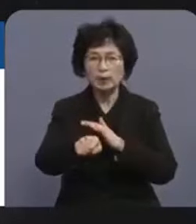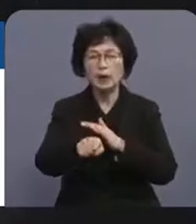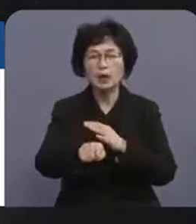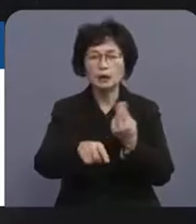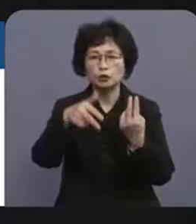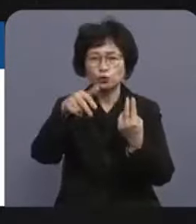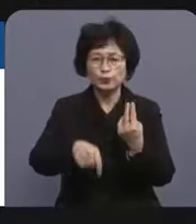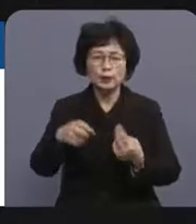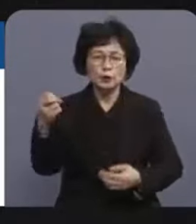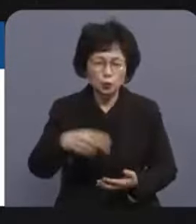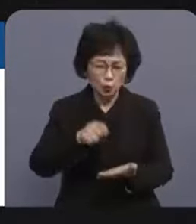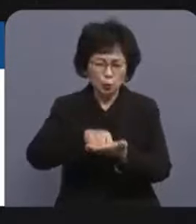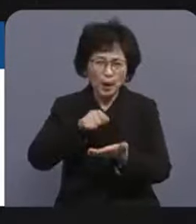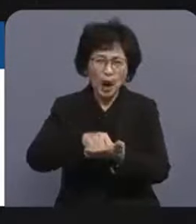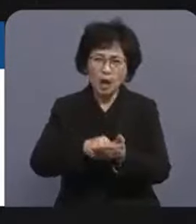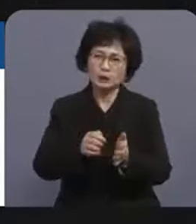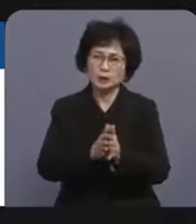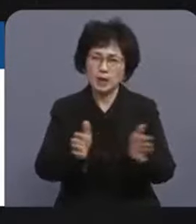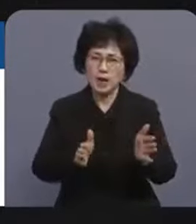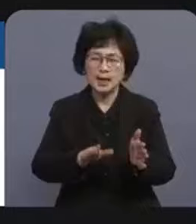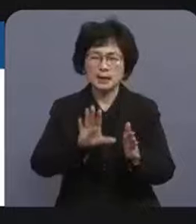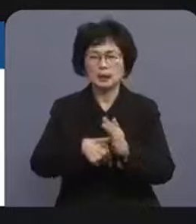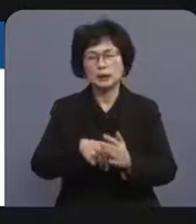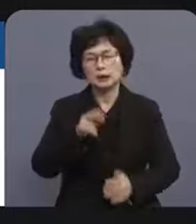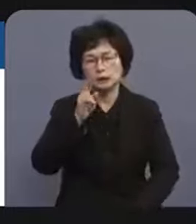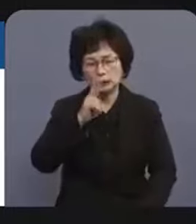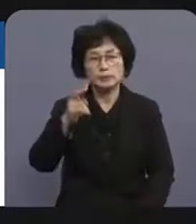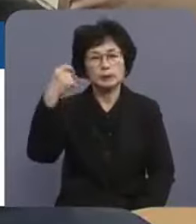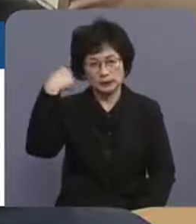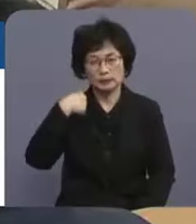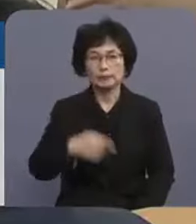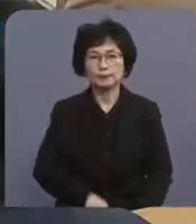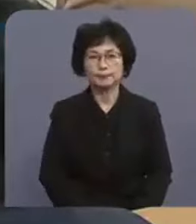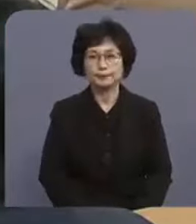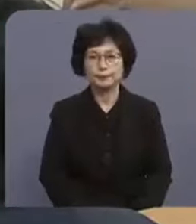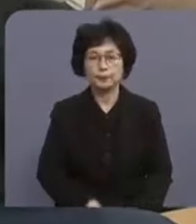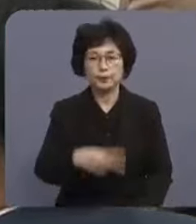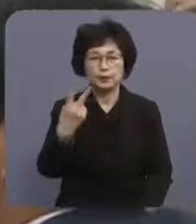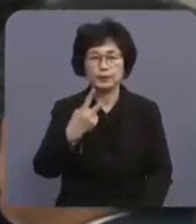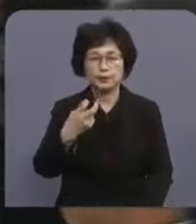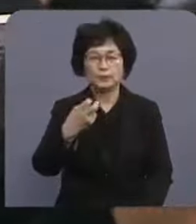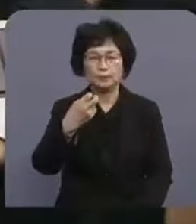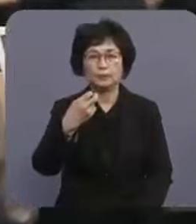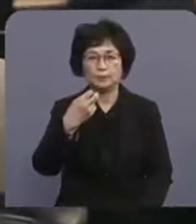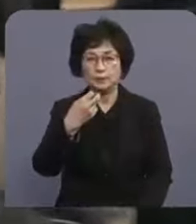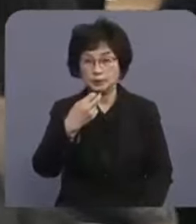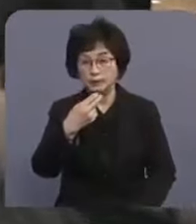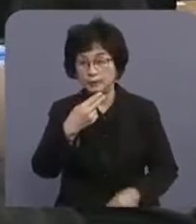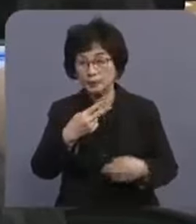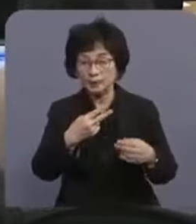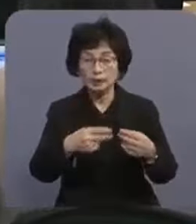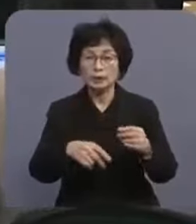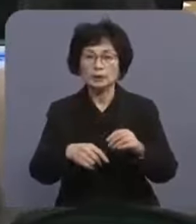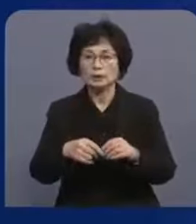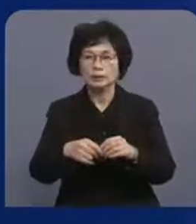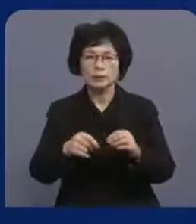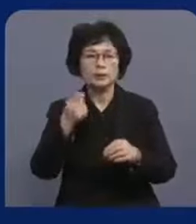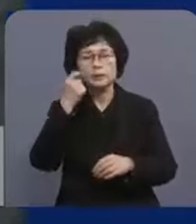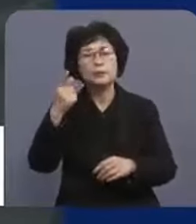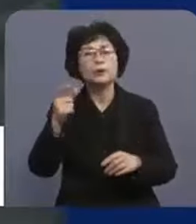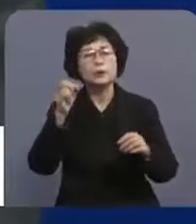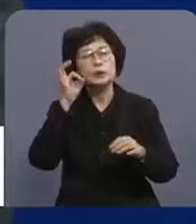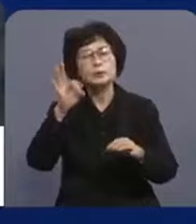그 도박을 했었거든요. 그때 이제 심각하다고 느꼈습니다. 2022년 12월부터 10달간 운영됐는데